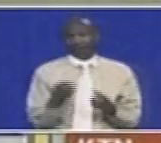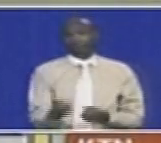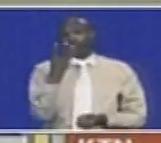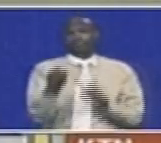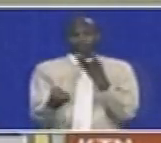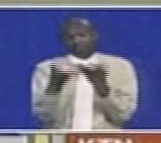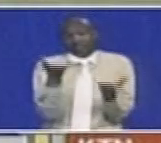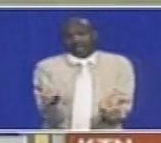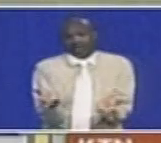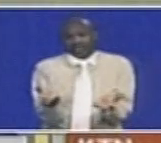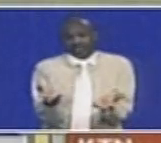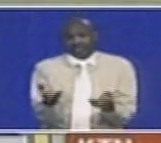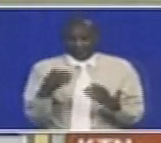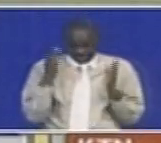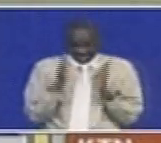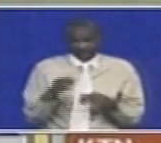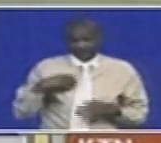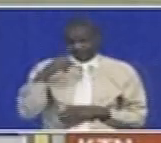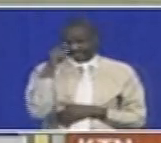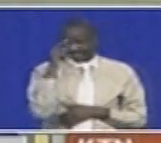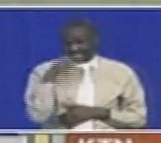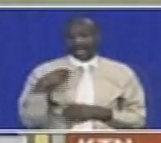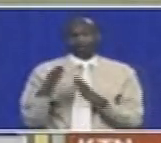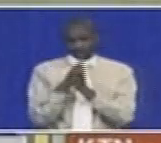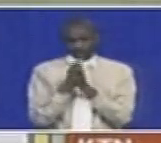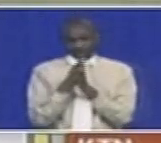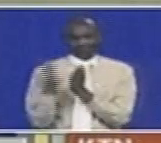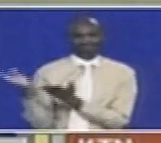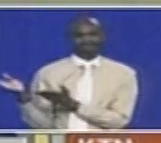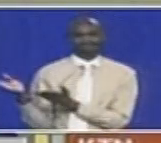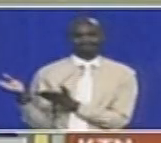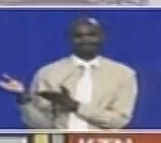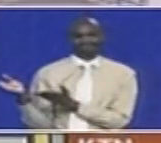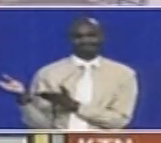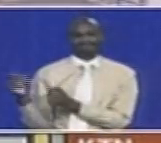hilo. Mwanahabari Mahmud Mohamed anatumetuandalia taarifa ifuatayo.